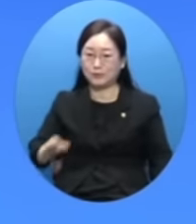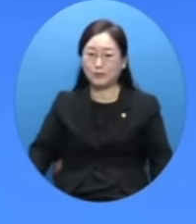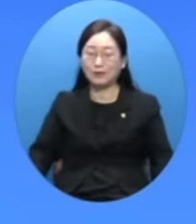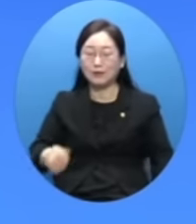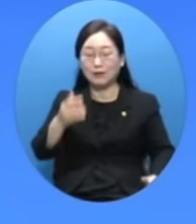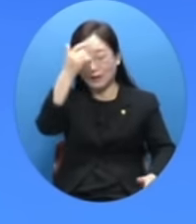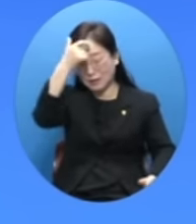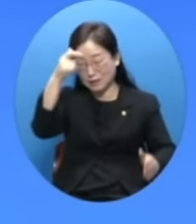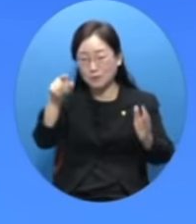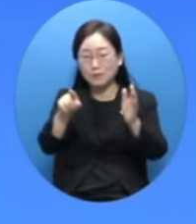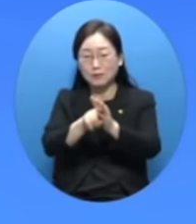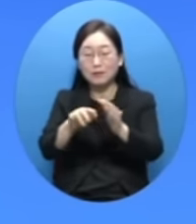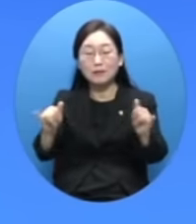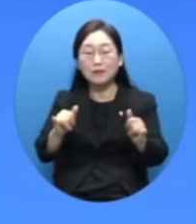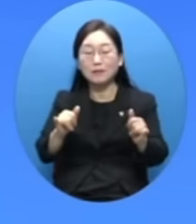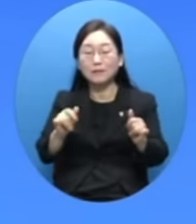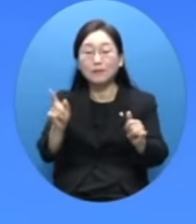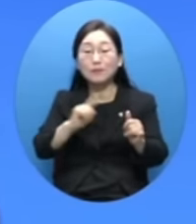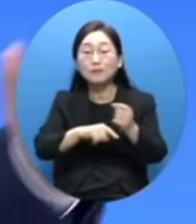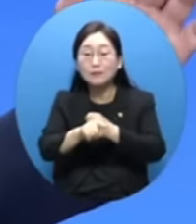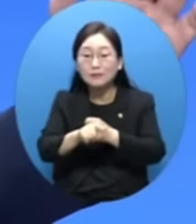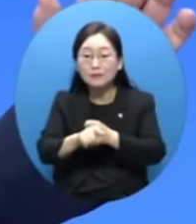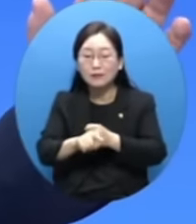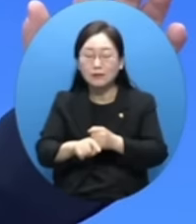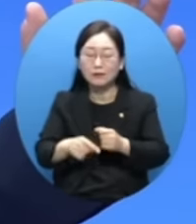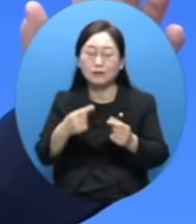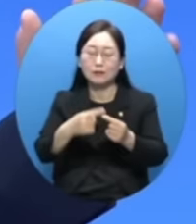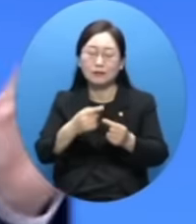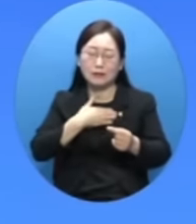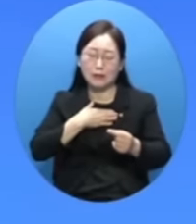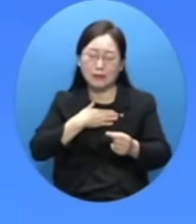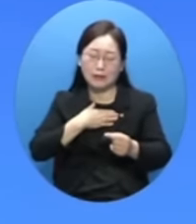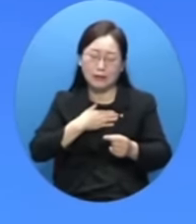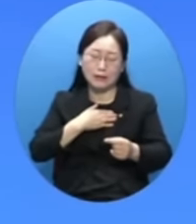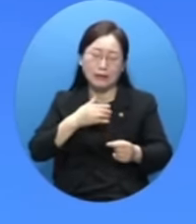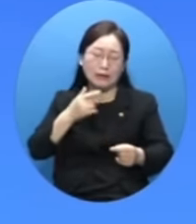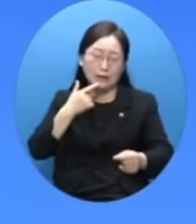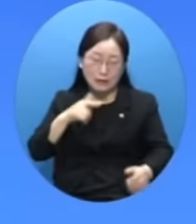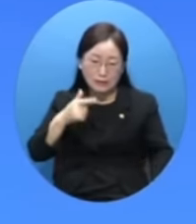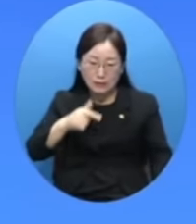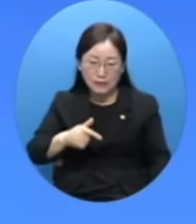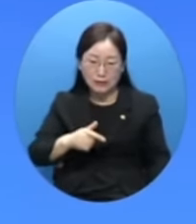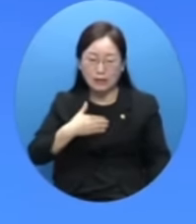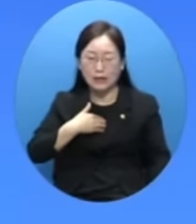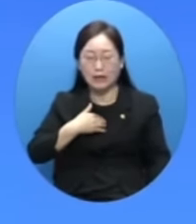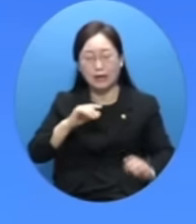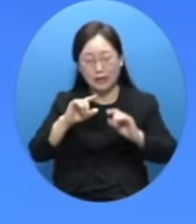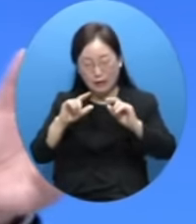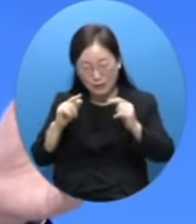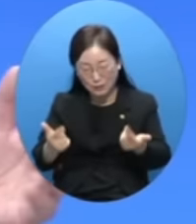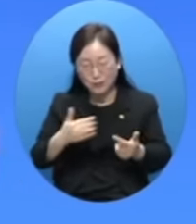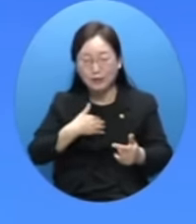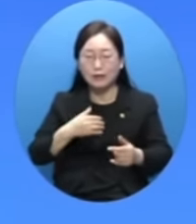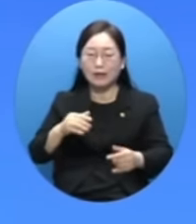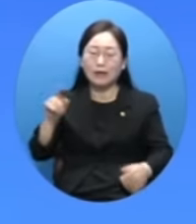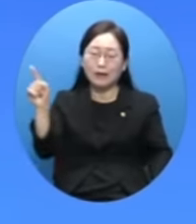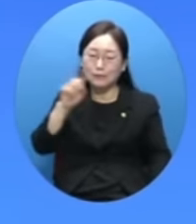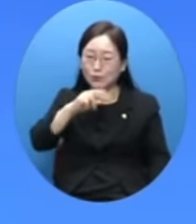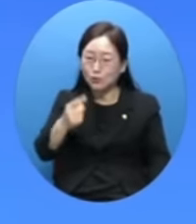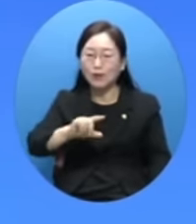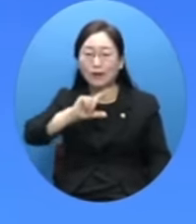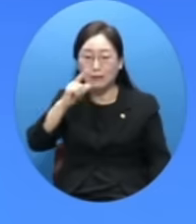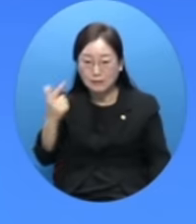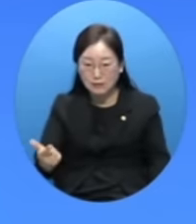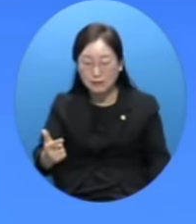신앙은 철저히 자기를 부인하는 신앙입니다. 그 신앙의 출발점입니다. 나는 아무것도 아닙니다. 이거 신앙의